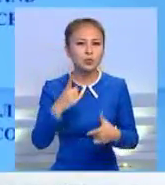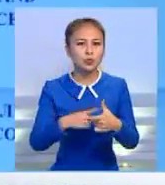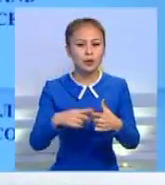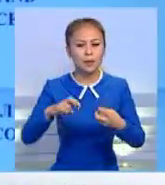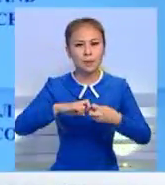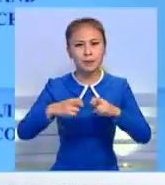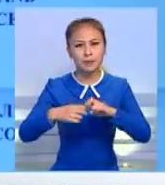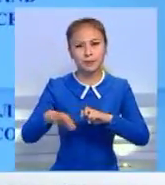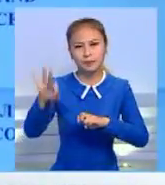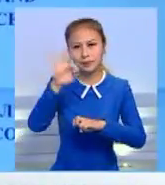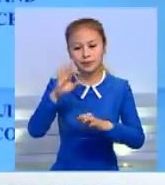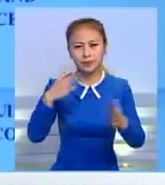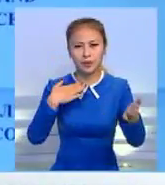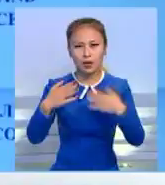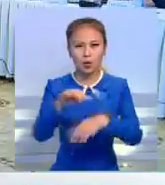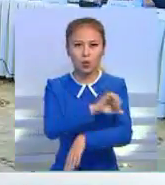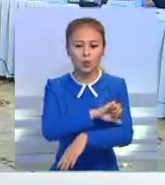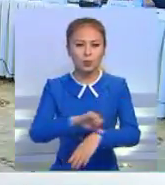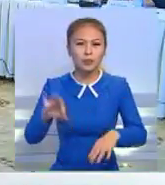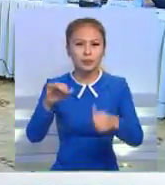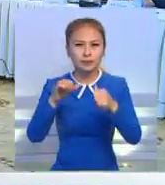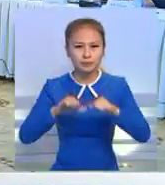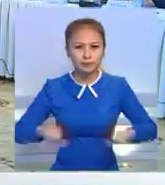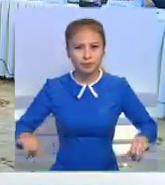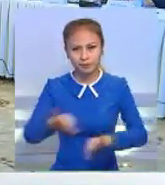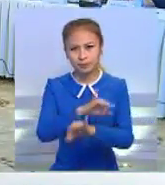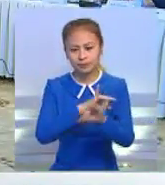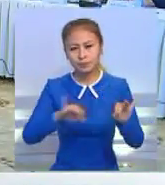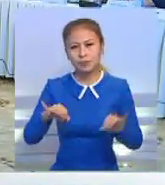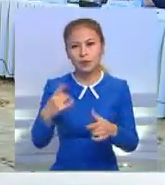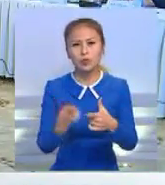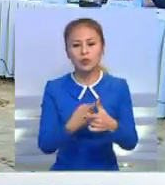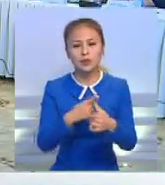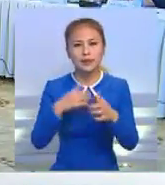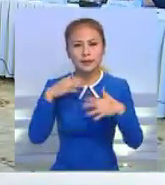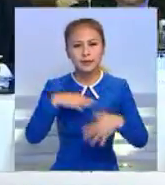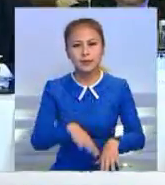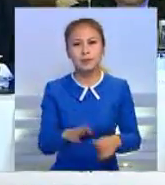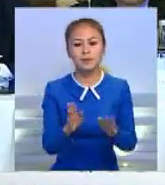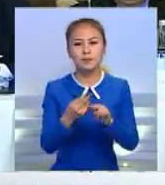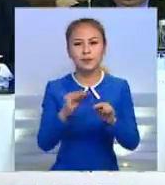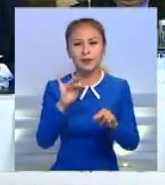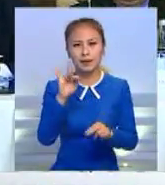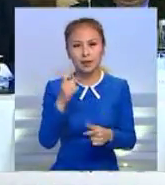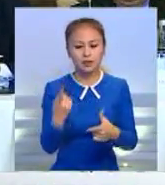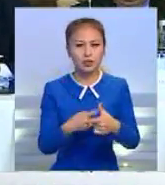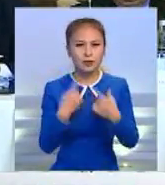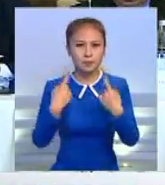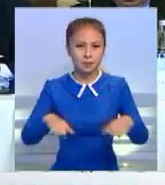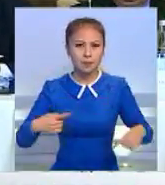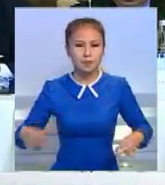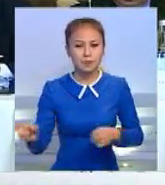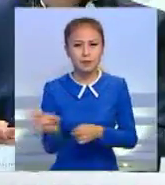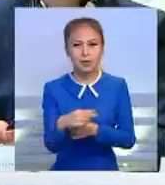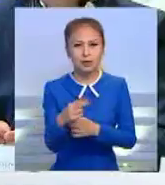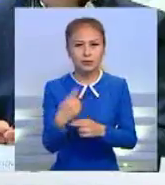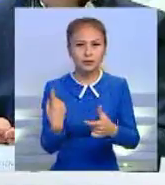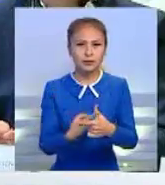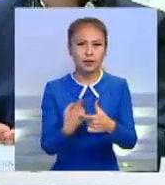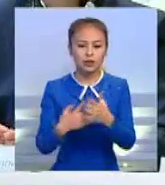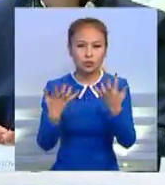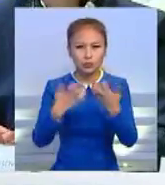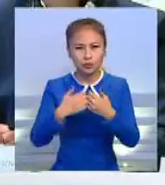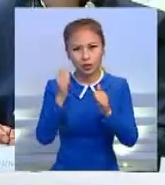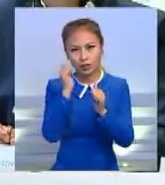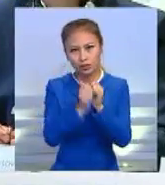жөніндегі парламентаралық комиссияның отырысына қаралды. Сарапшылардың айтуынша, теңіздегі бекіре және басқа да балық түрлерінің саны